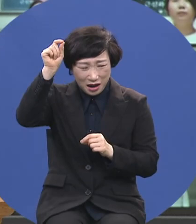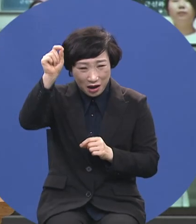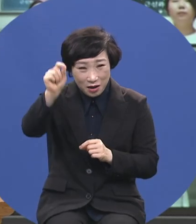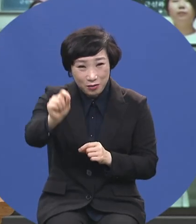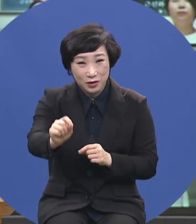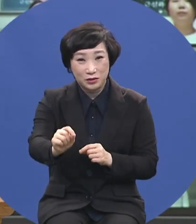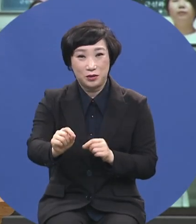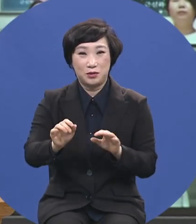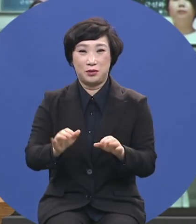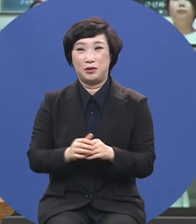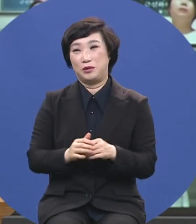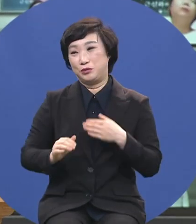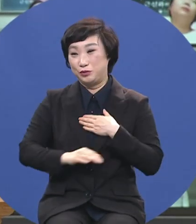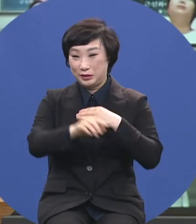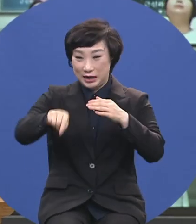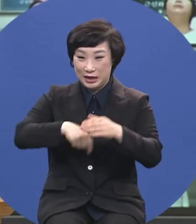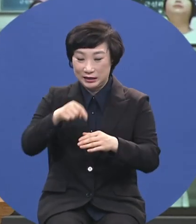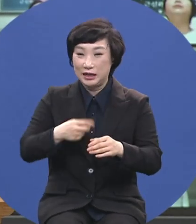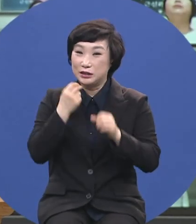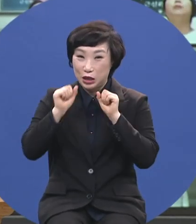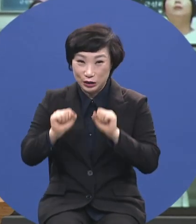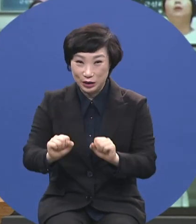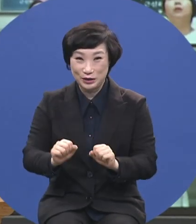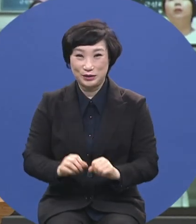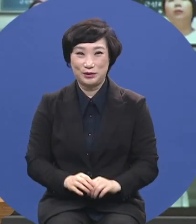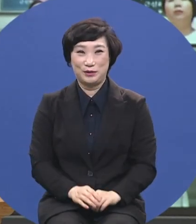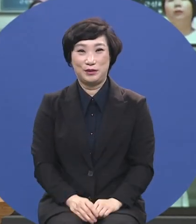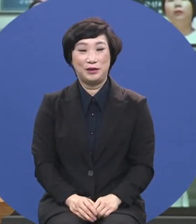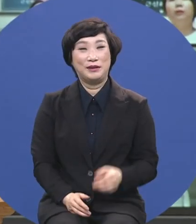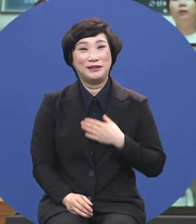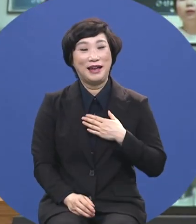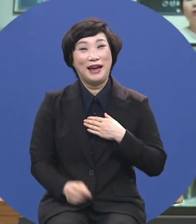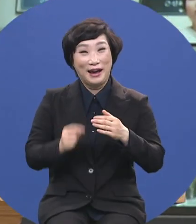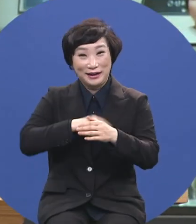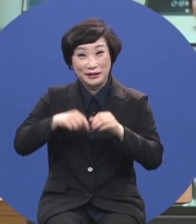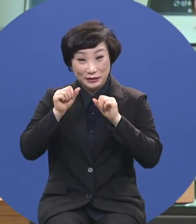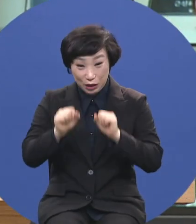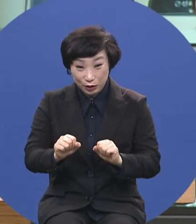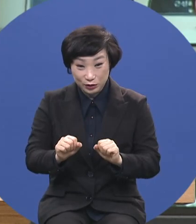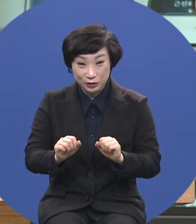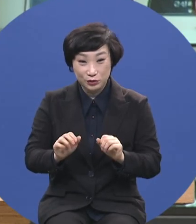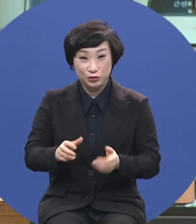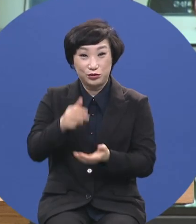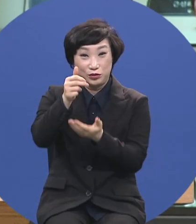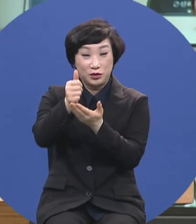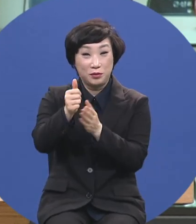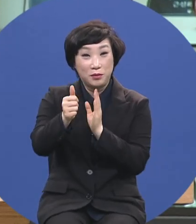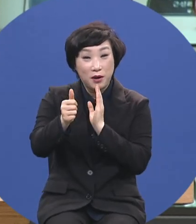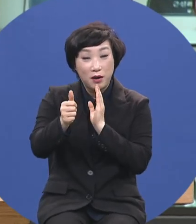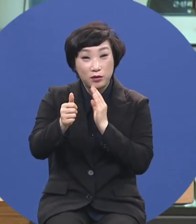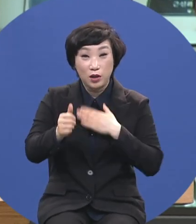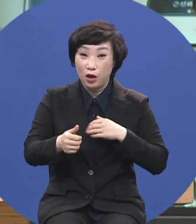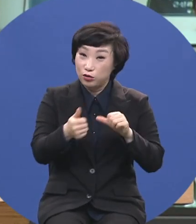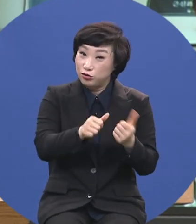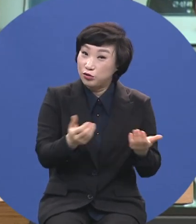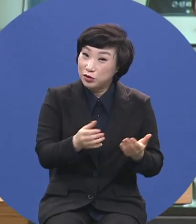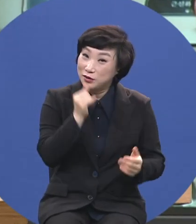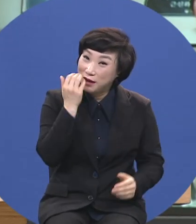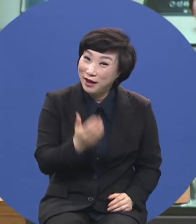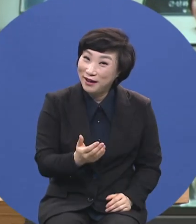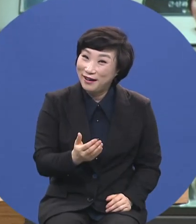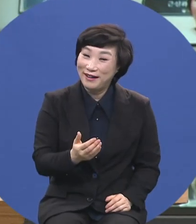영토록 우리 안에 살아계시니 내 안에서 살아계신데 내가 죽을 일이